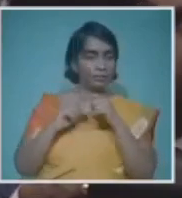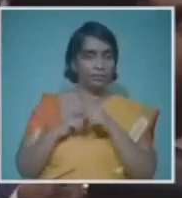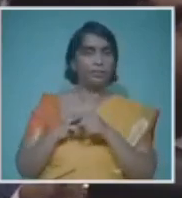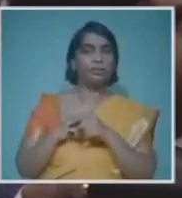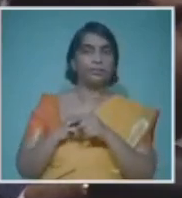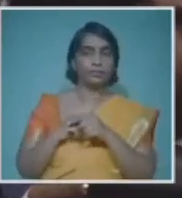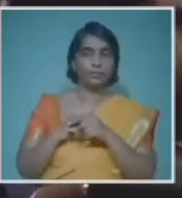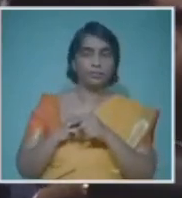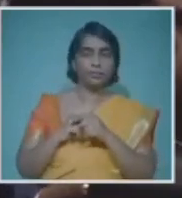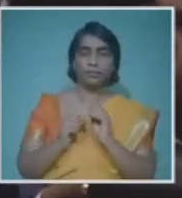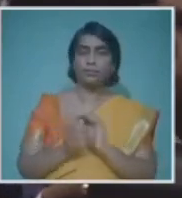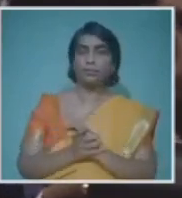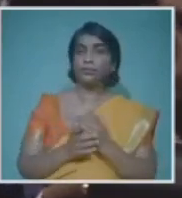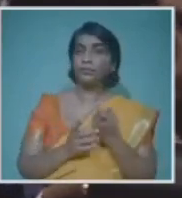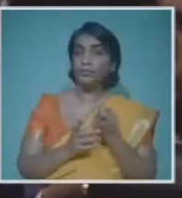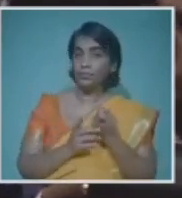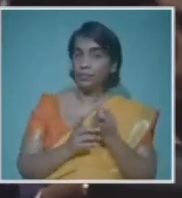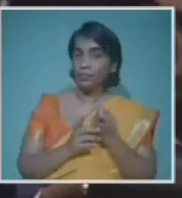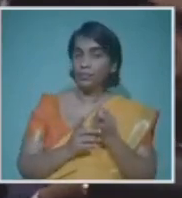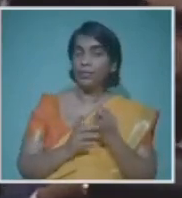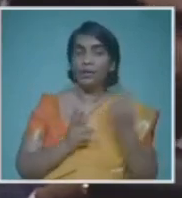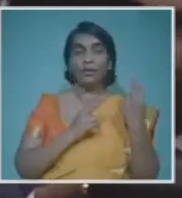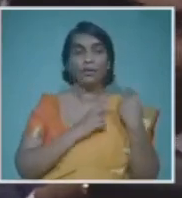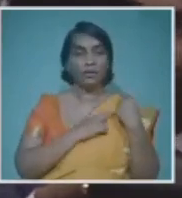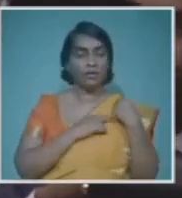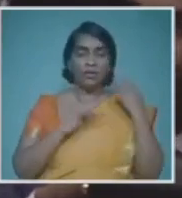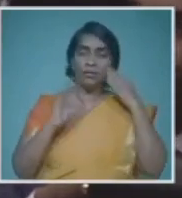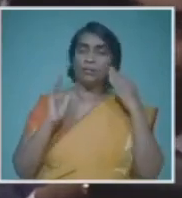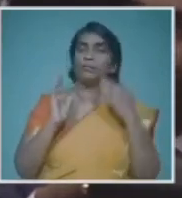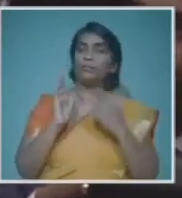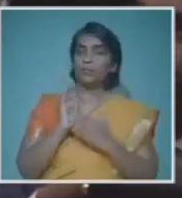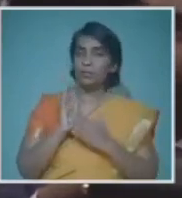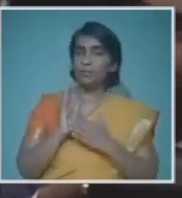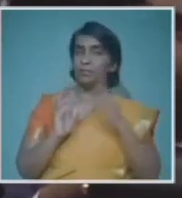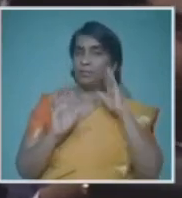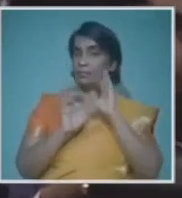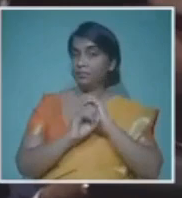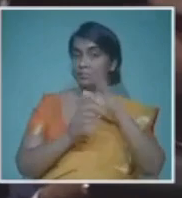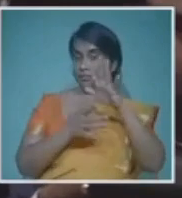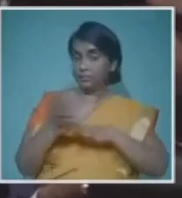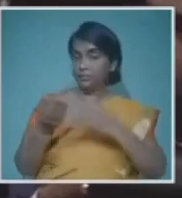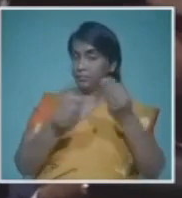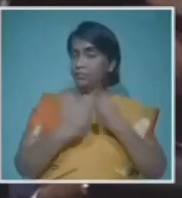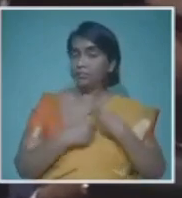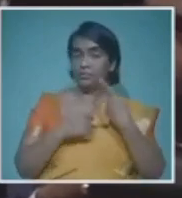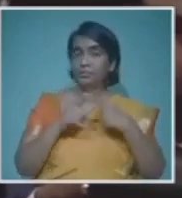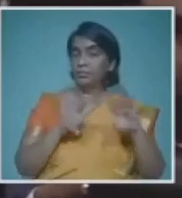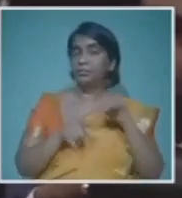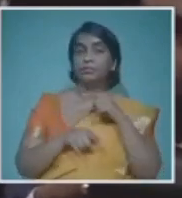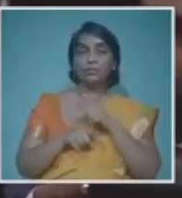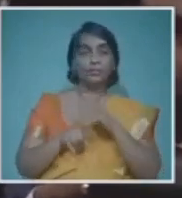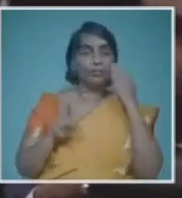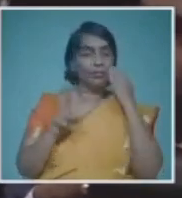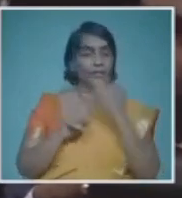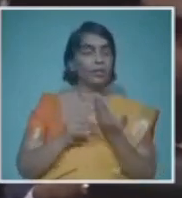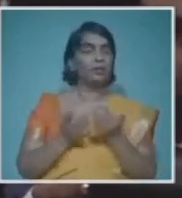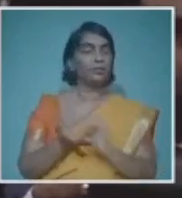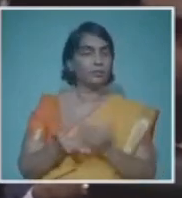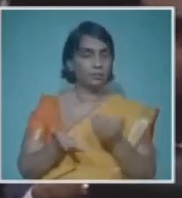තිබෙනවා. වත්කම් සහ වගකීම් පිළිබඳව ප්‍රකාශන ලබා දෙනවා විතරක් නෙවෙයි, ඒවා පිළිබඳ